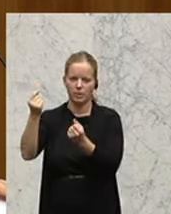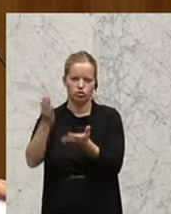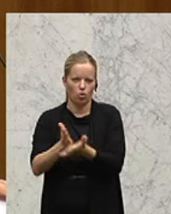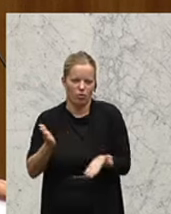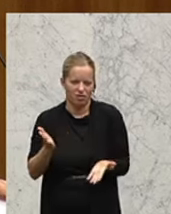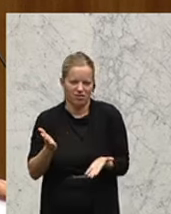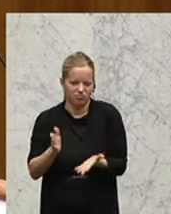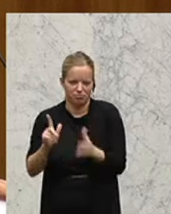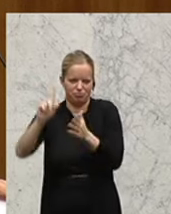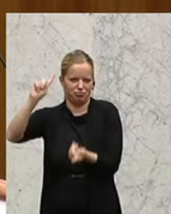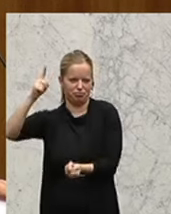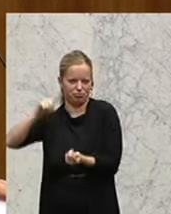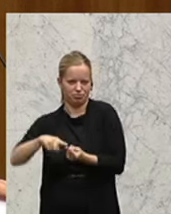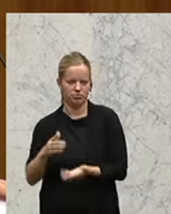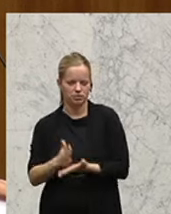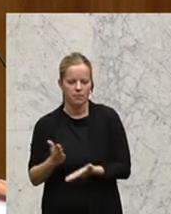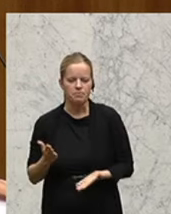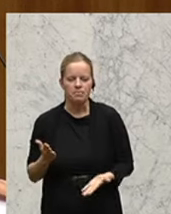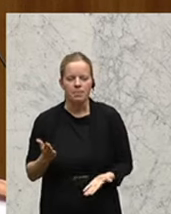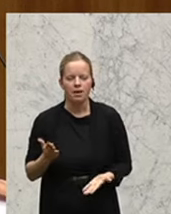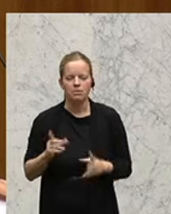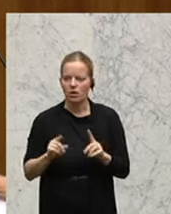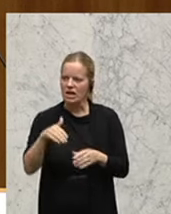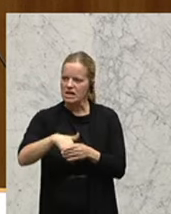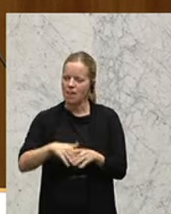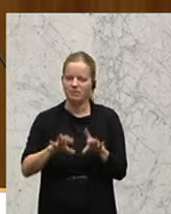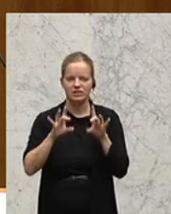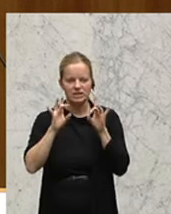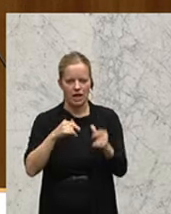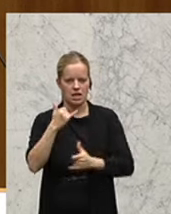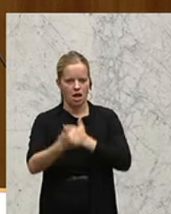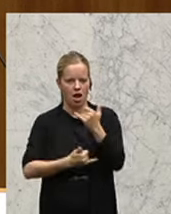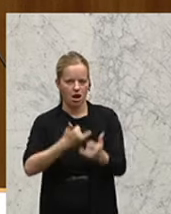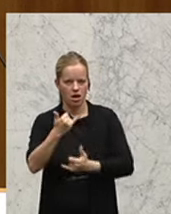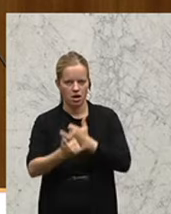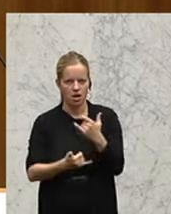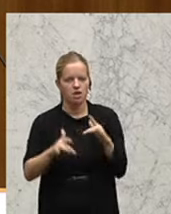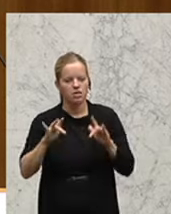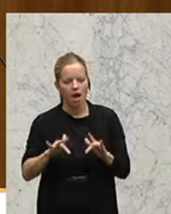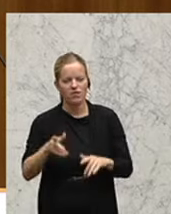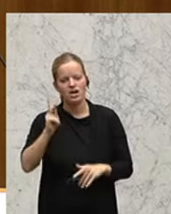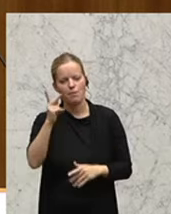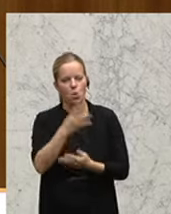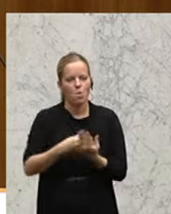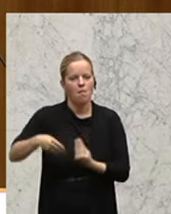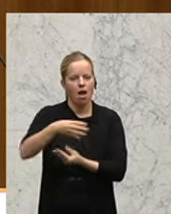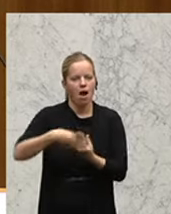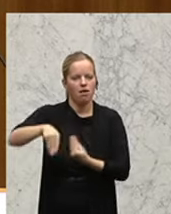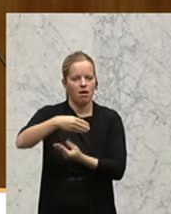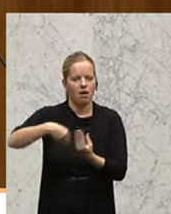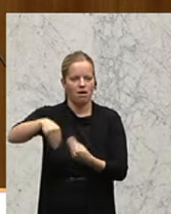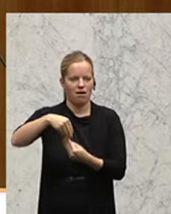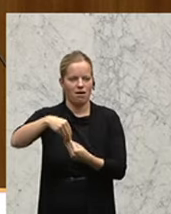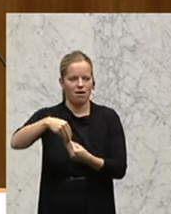dann ist innerhalb von 10 Jahren das Aufkommen an Kammerumlage doppelt so schnell gestiegen